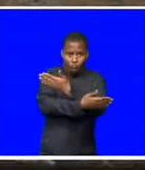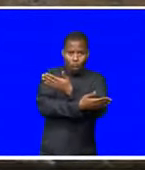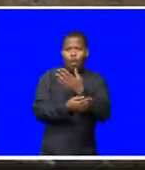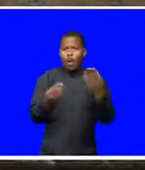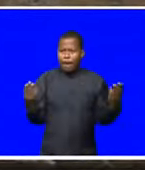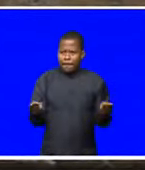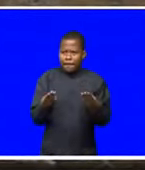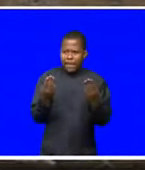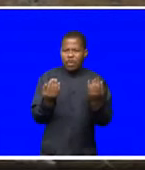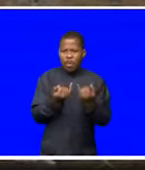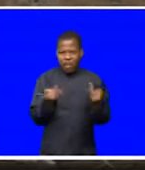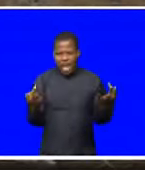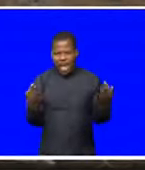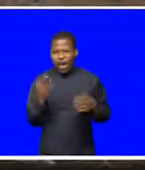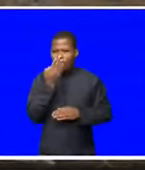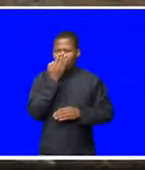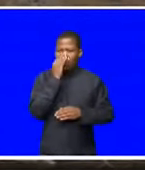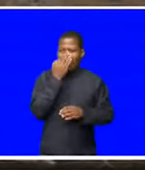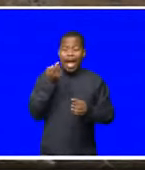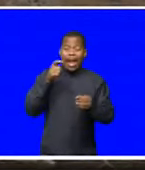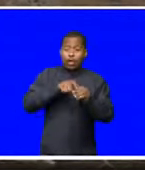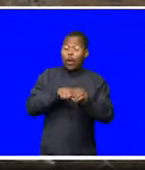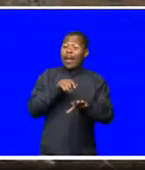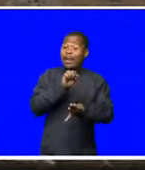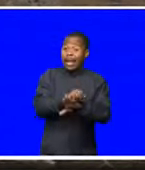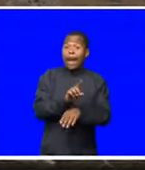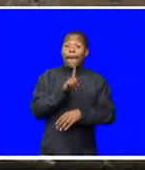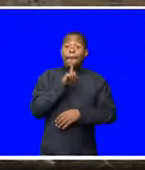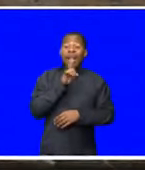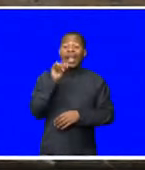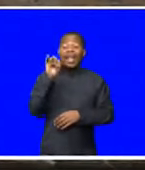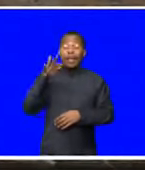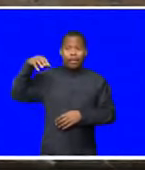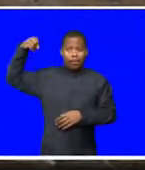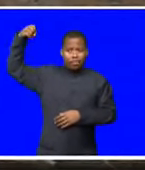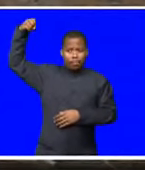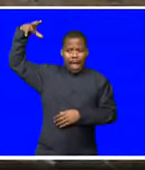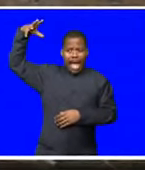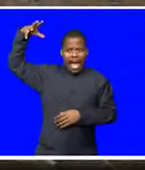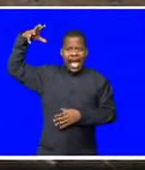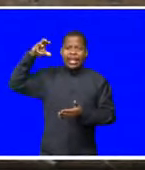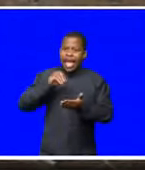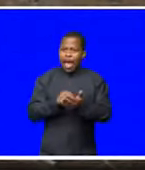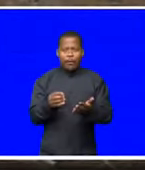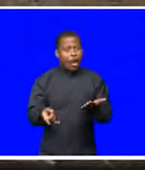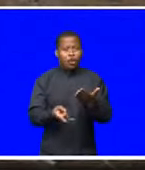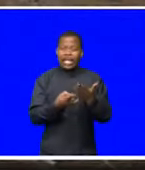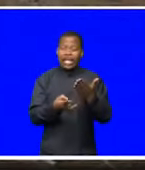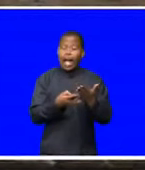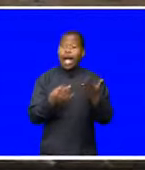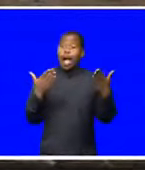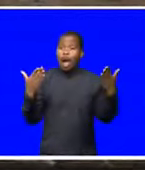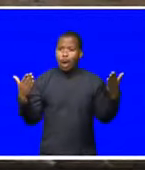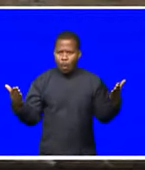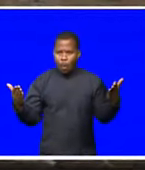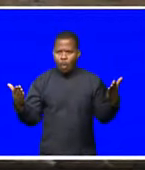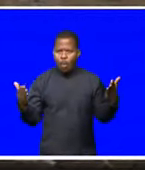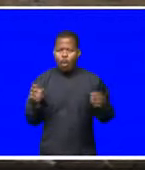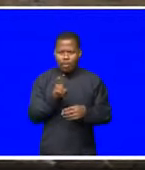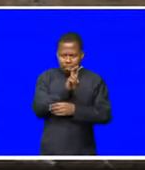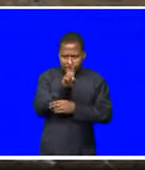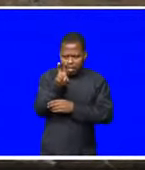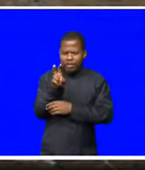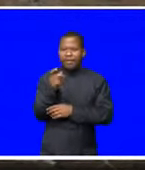kuhle kakhulu kwekuthi indzawo yasekwaluseni kulandzela kwekuthi yakheka ngale